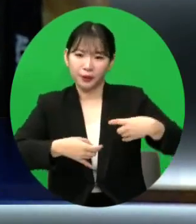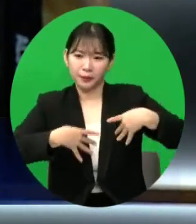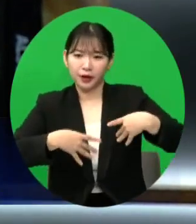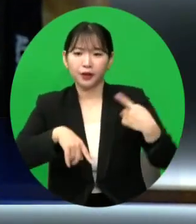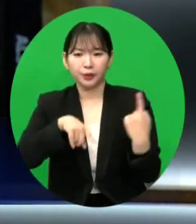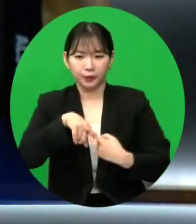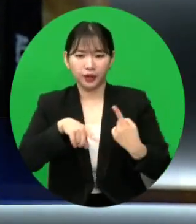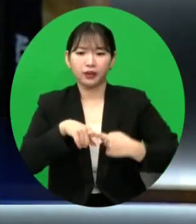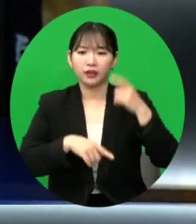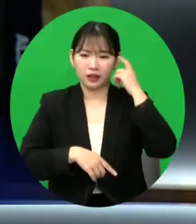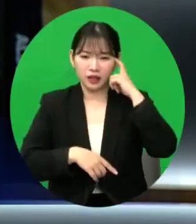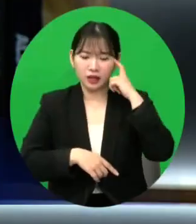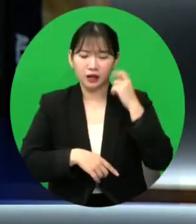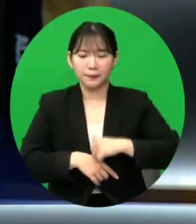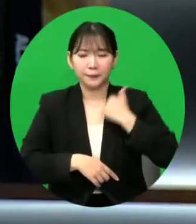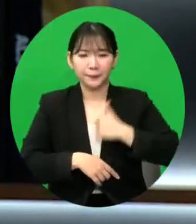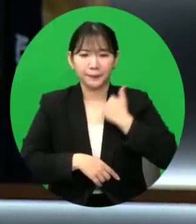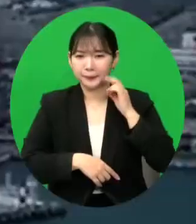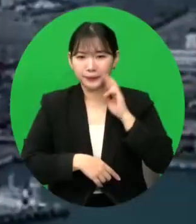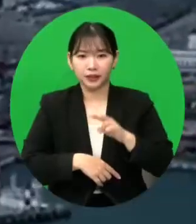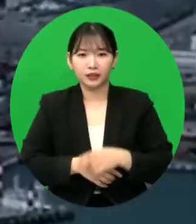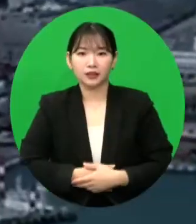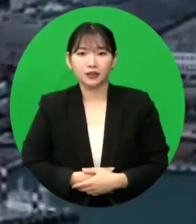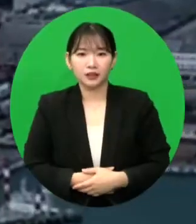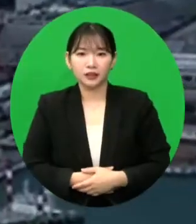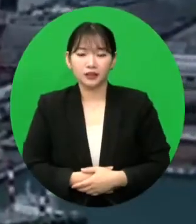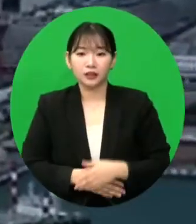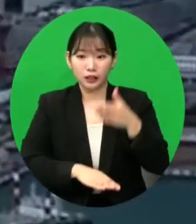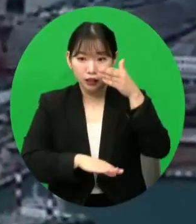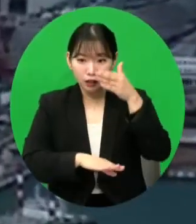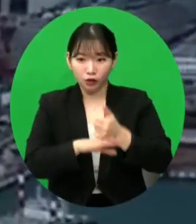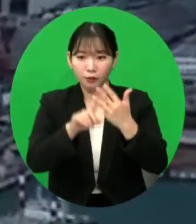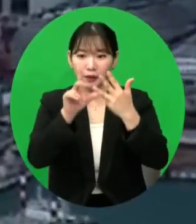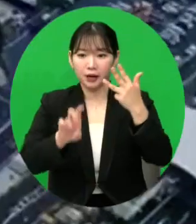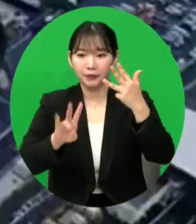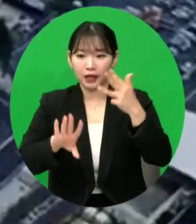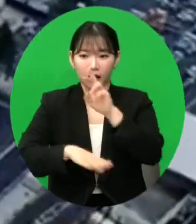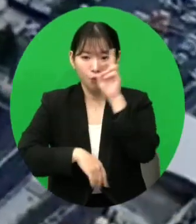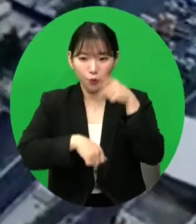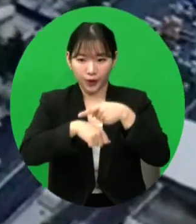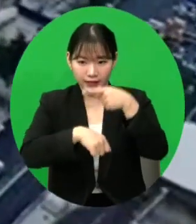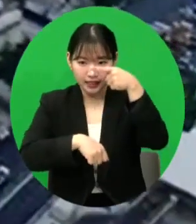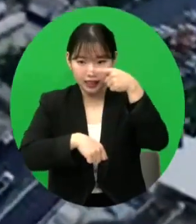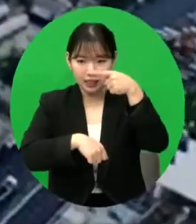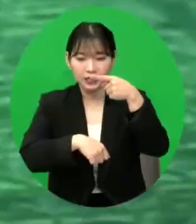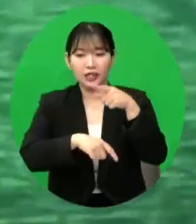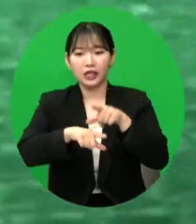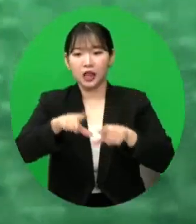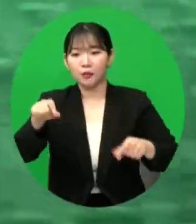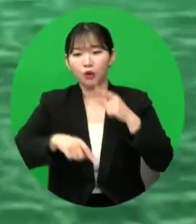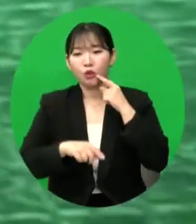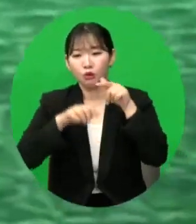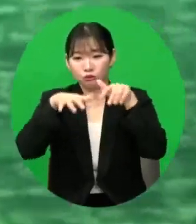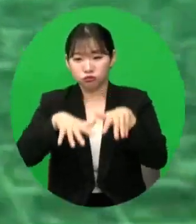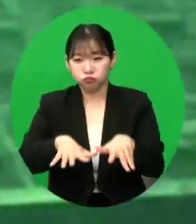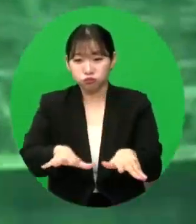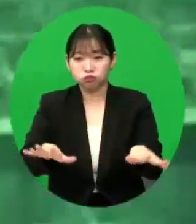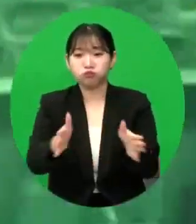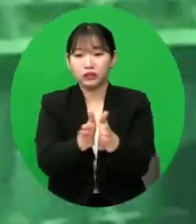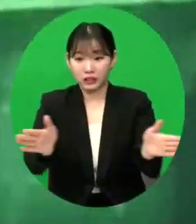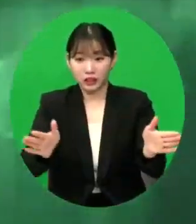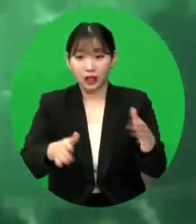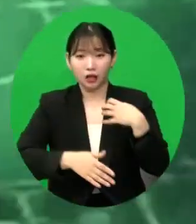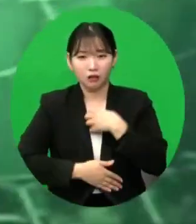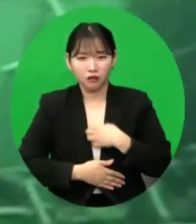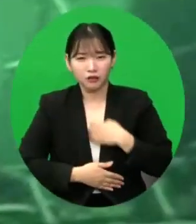정도로 생각하고 있습니다. 정말 분노하고 있습니다. 결국 8월 24일 오후 1시, 일본 오염수 방류가 시작됐고